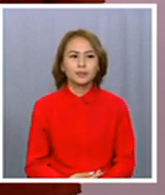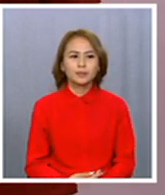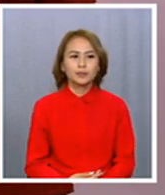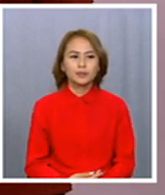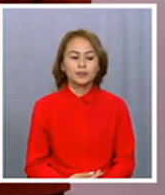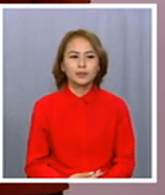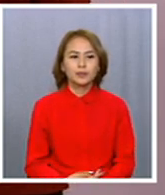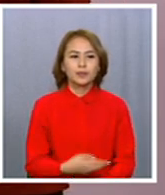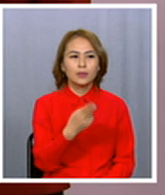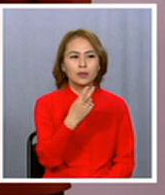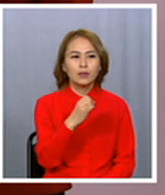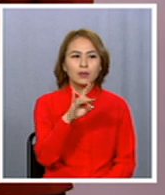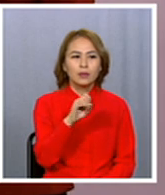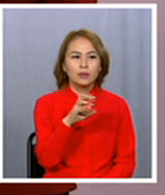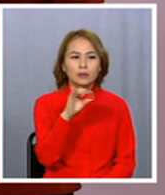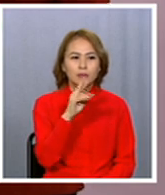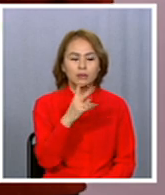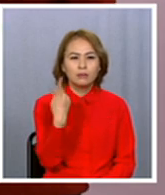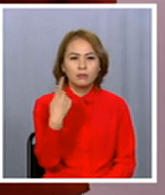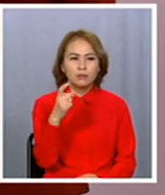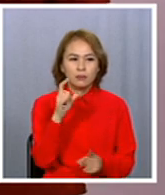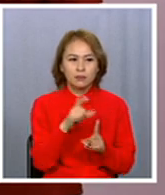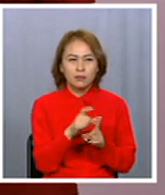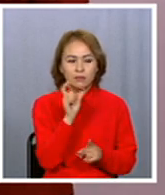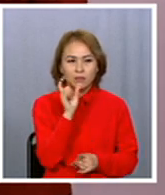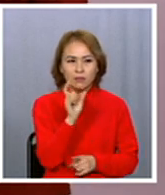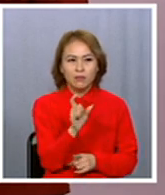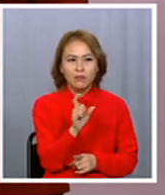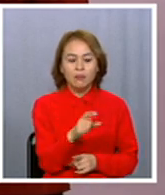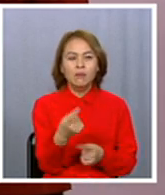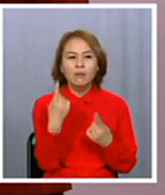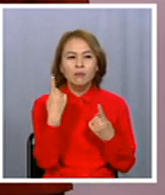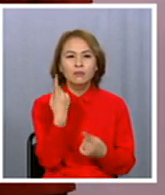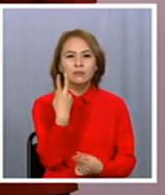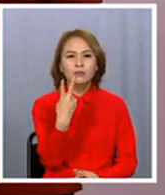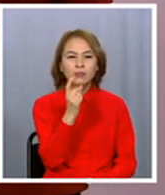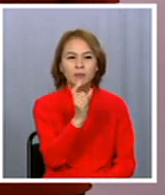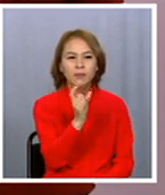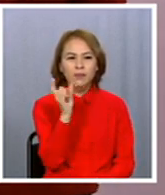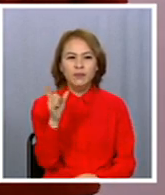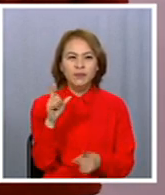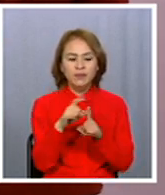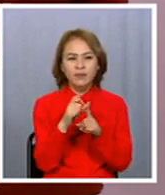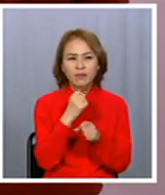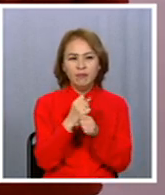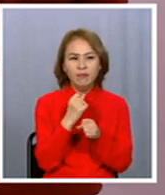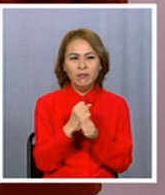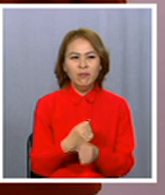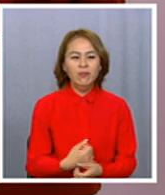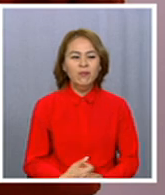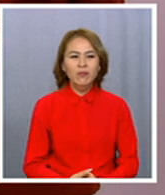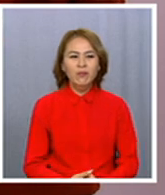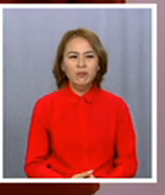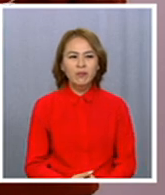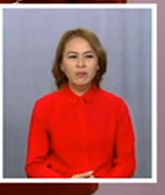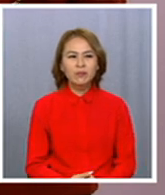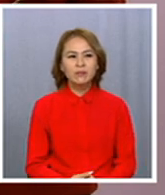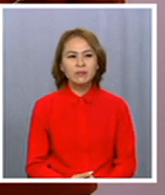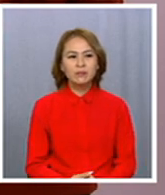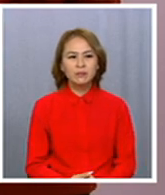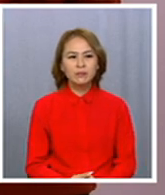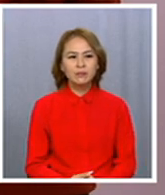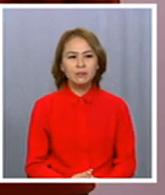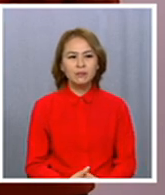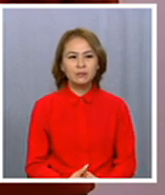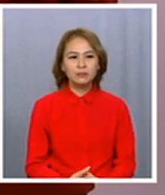Яғни, дара етістіктер балалар бір сөзден жасалса, күрделі етістіктер екі немесе одан да көп сөзден